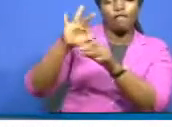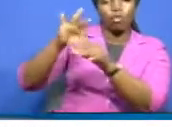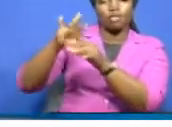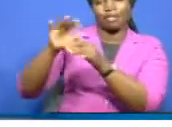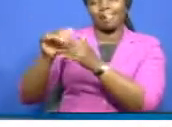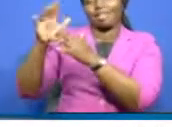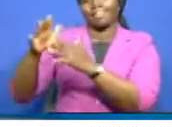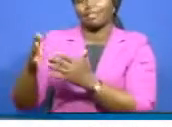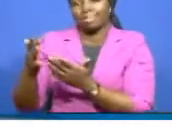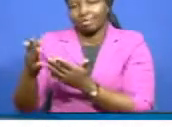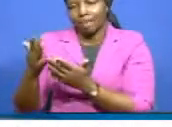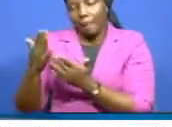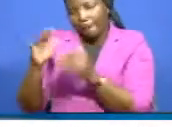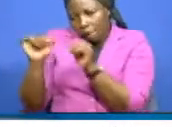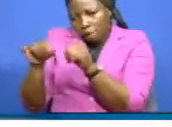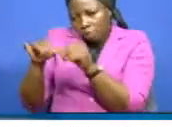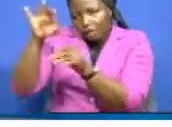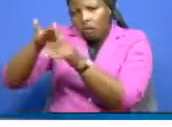kiongozi ambaye alikuwepo,